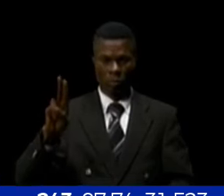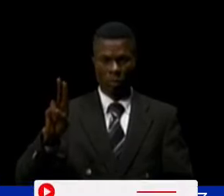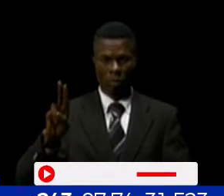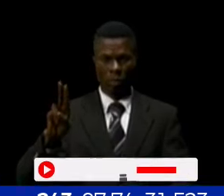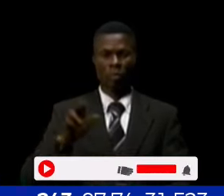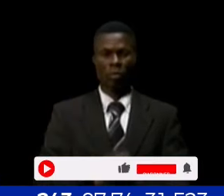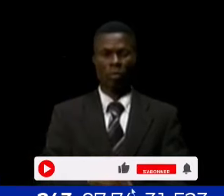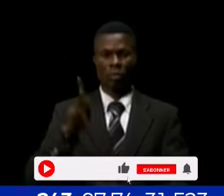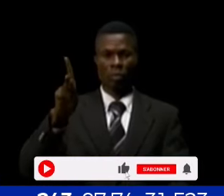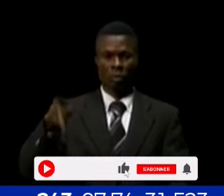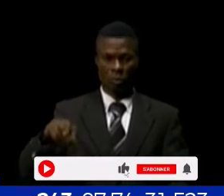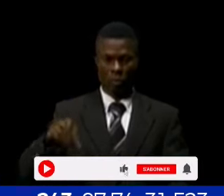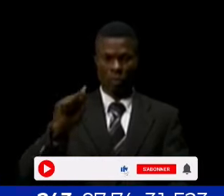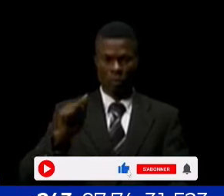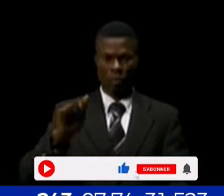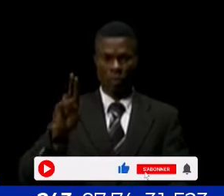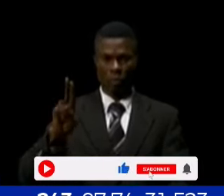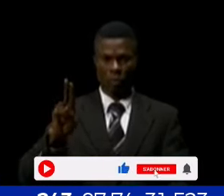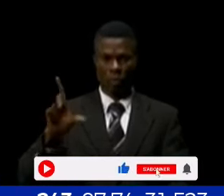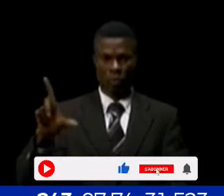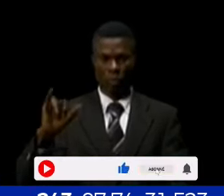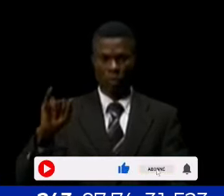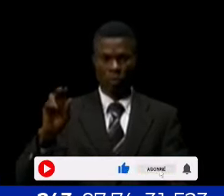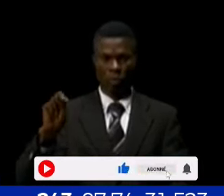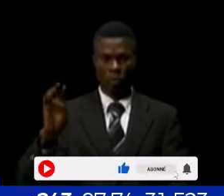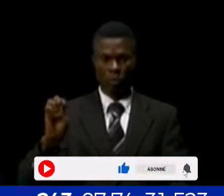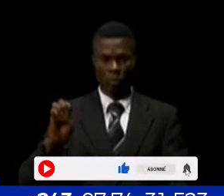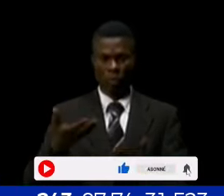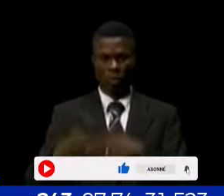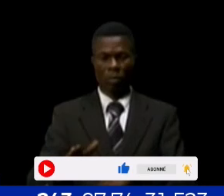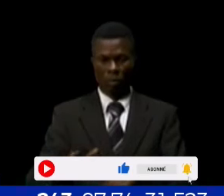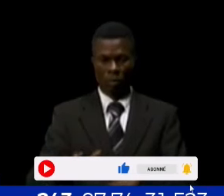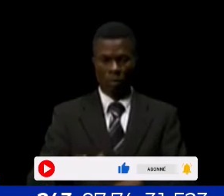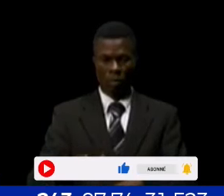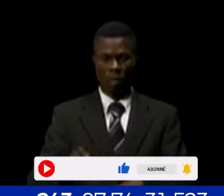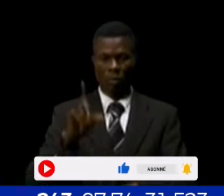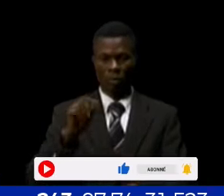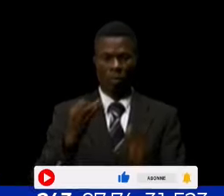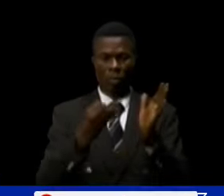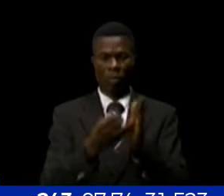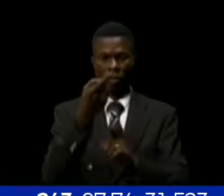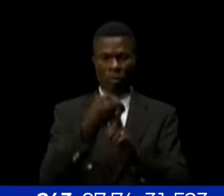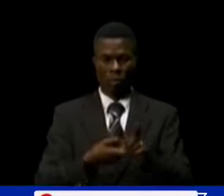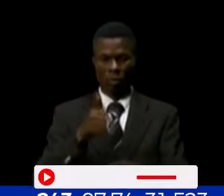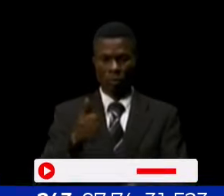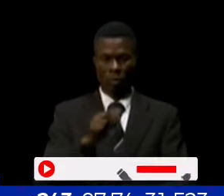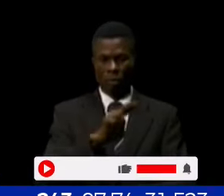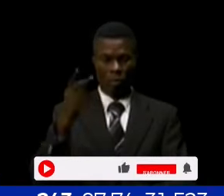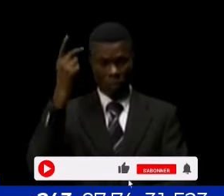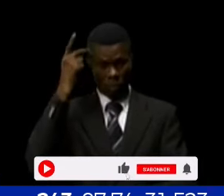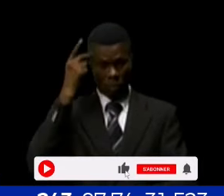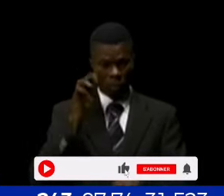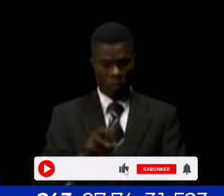Moussembi-Wambese Pauline, survenue le mardi et ce matin du 27 janvier 2024 à Kinshasa. En